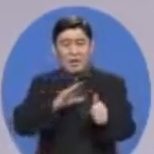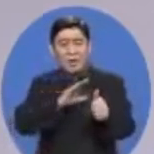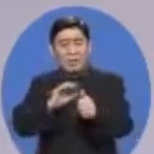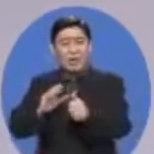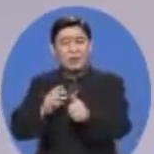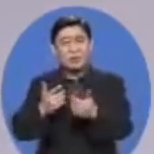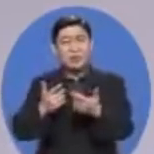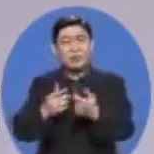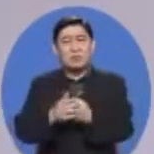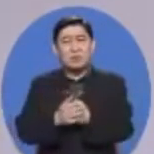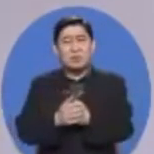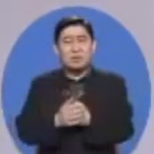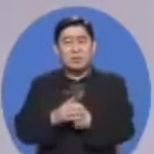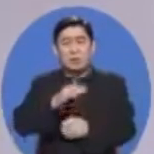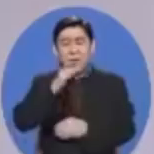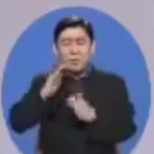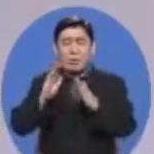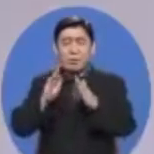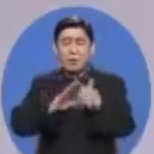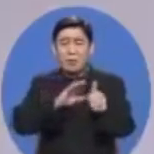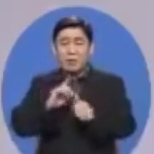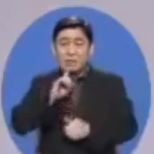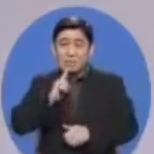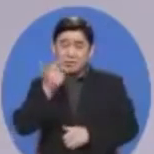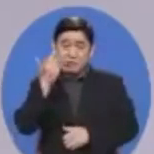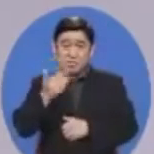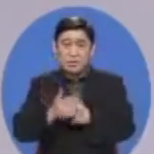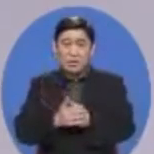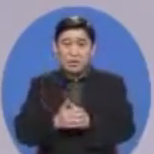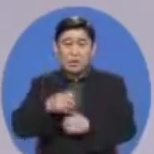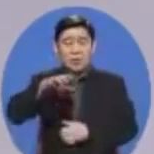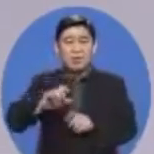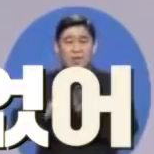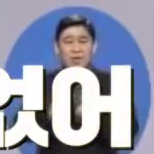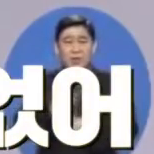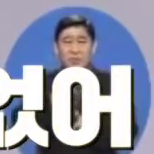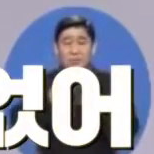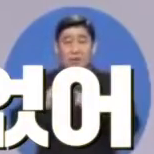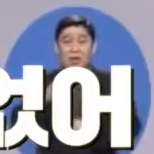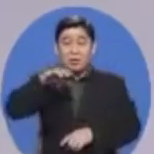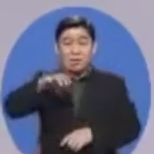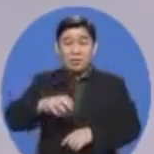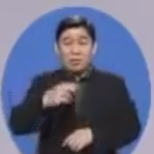이런 방송이 공정한 방송이라고 말할 수 있겠습니까? 여기가 아니면 호소할 곳이